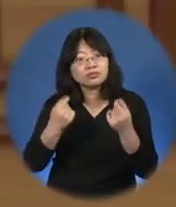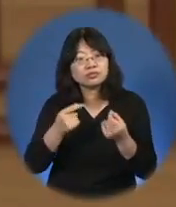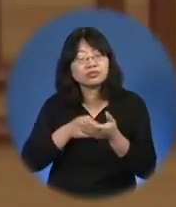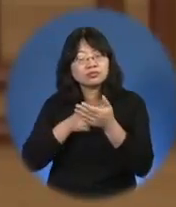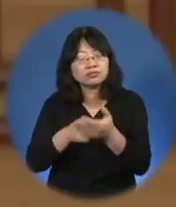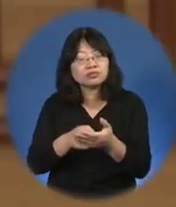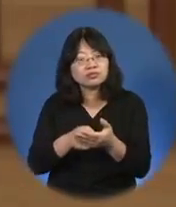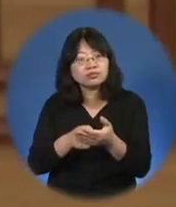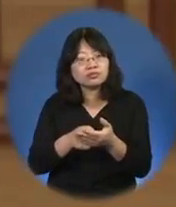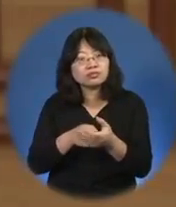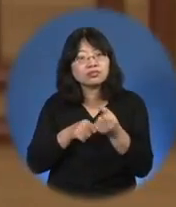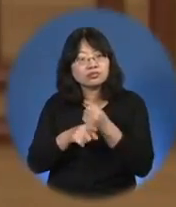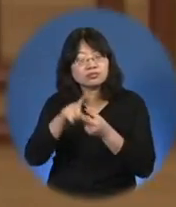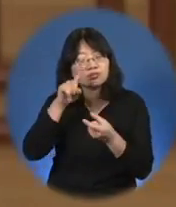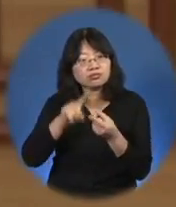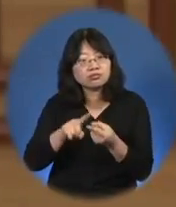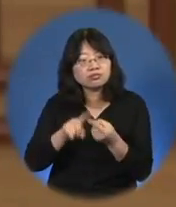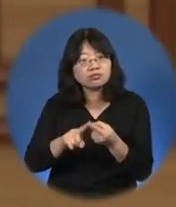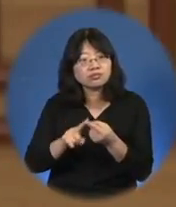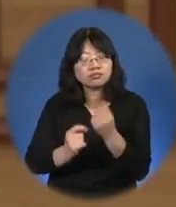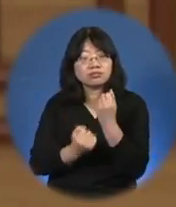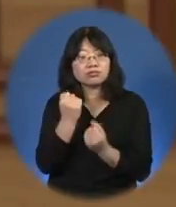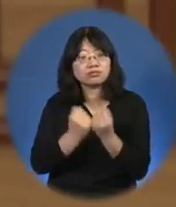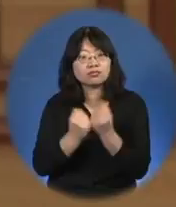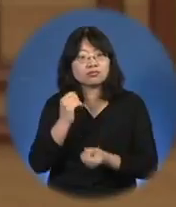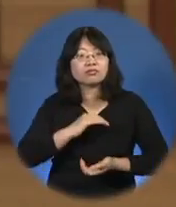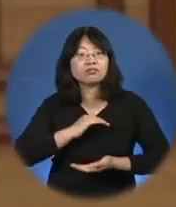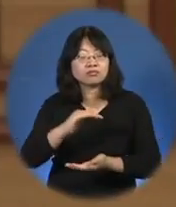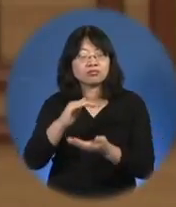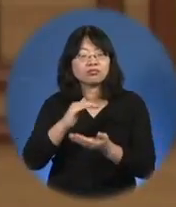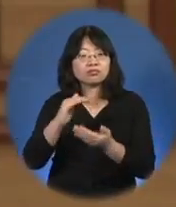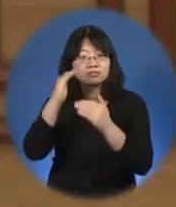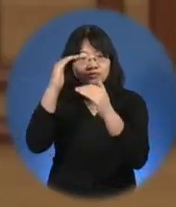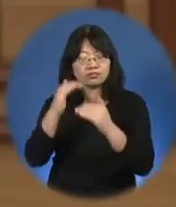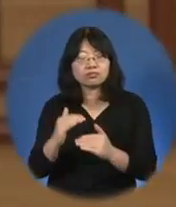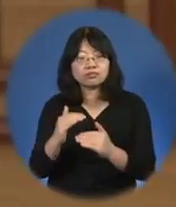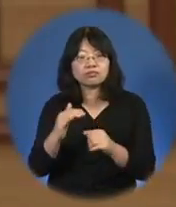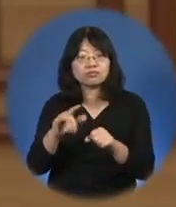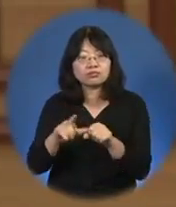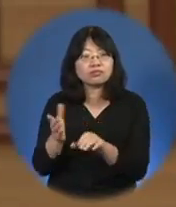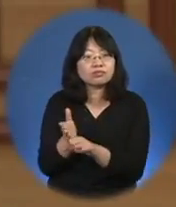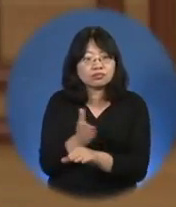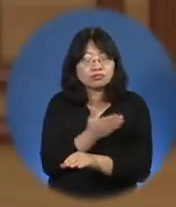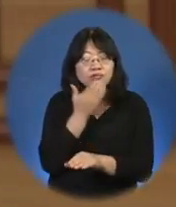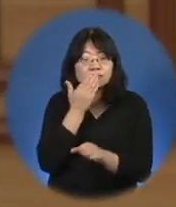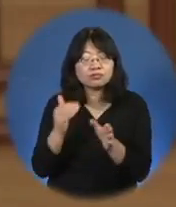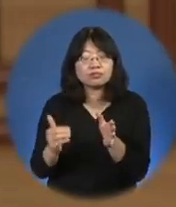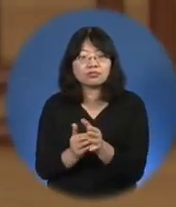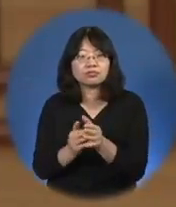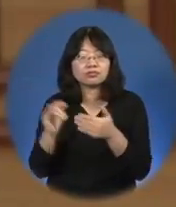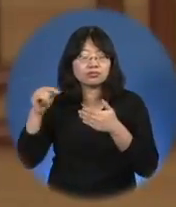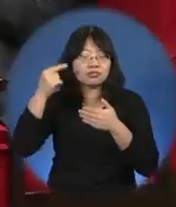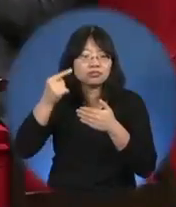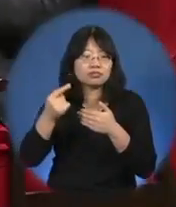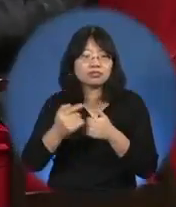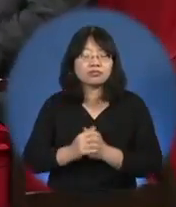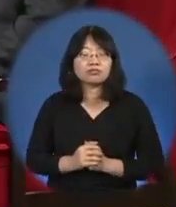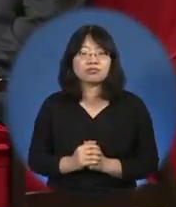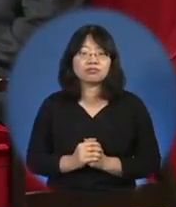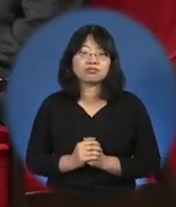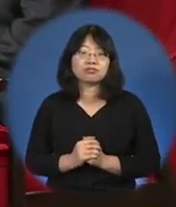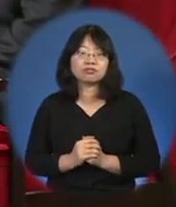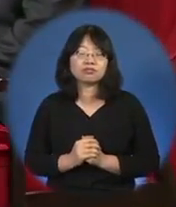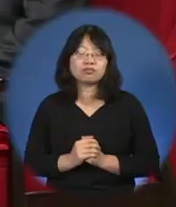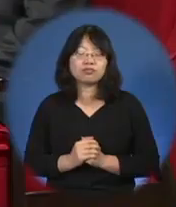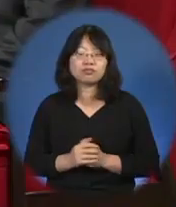의견을 주장하는지에 대한 이제 쭉 설명을 하는 과정, 이제 그 시간부터 하고, 그 다음에 이제